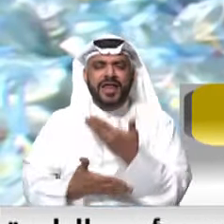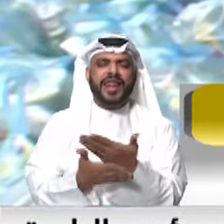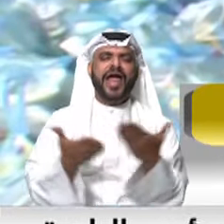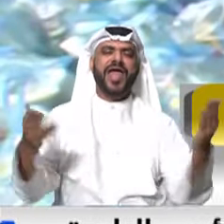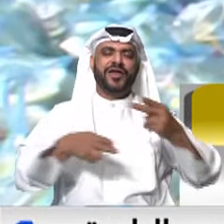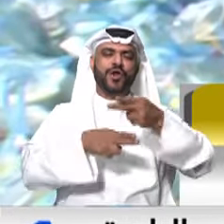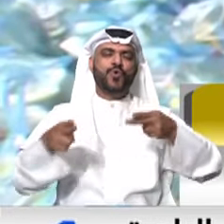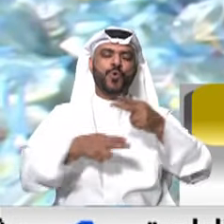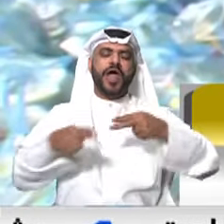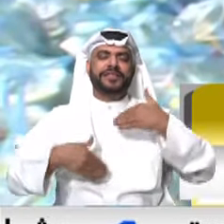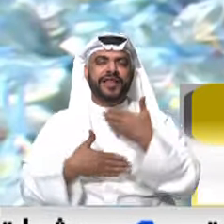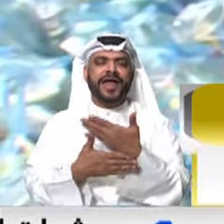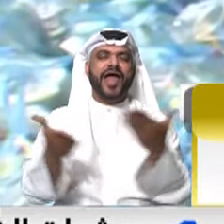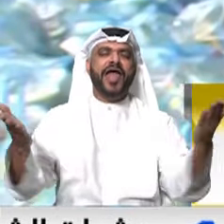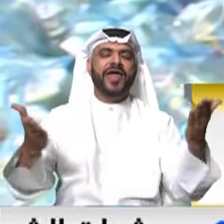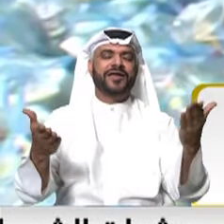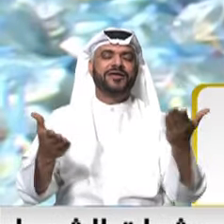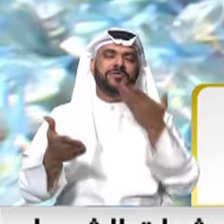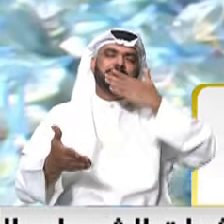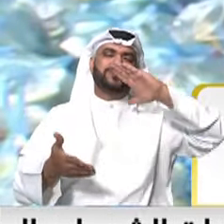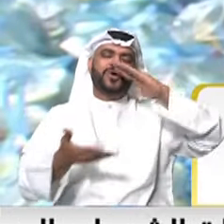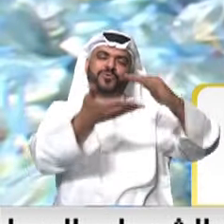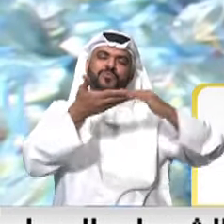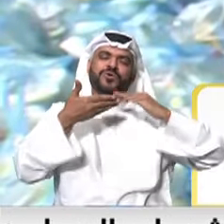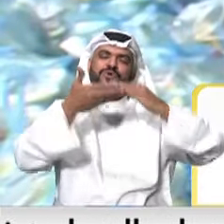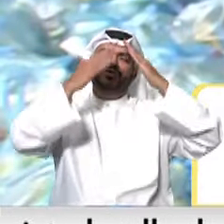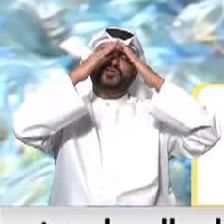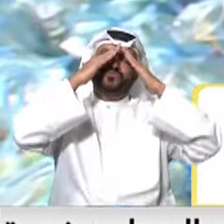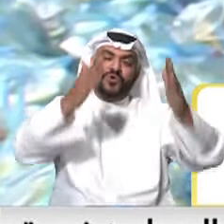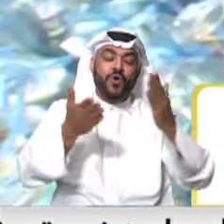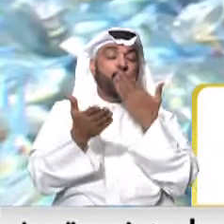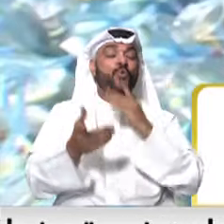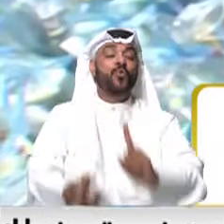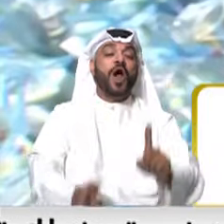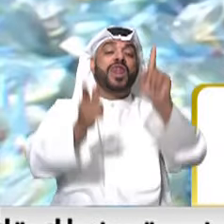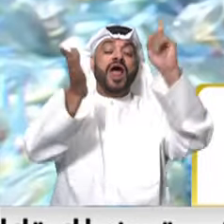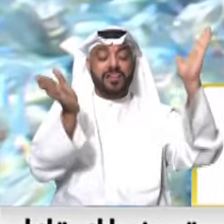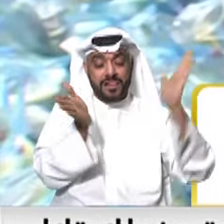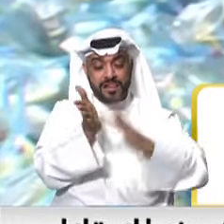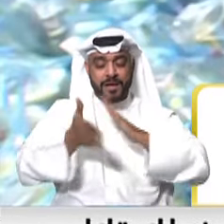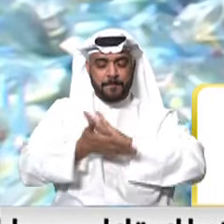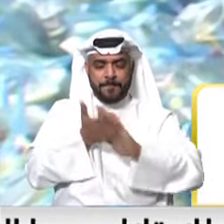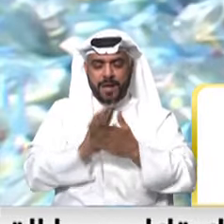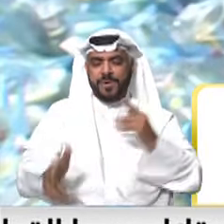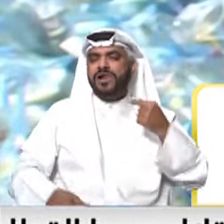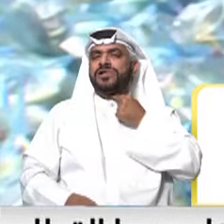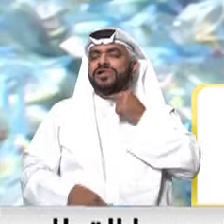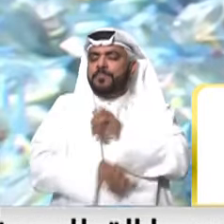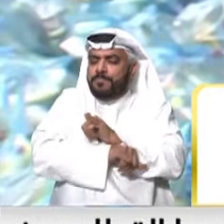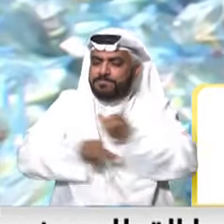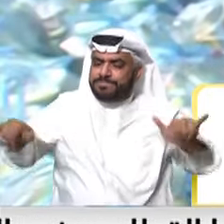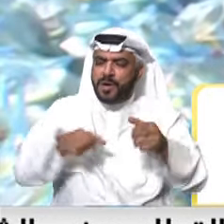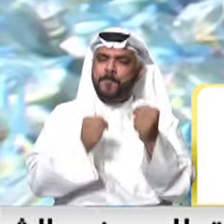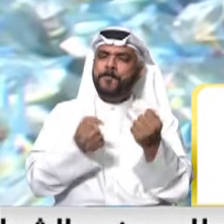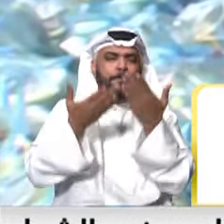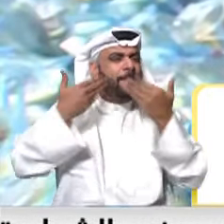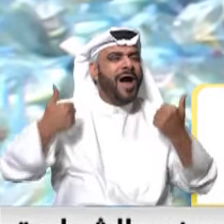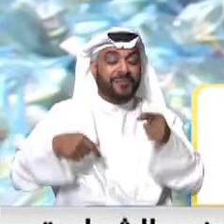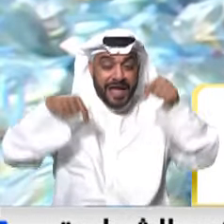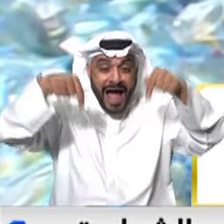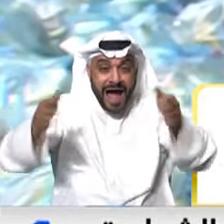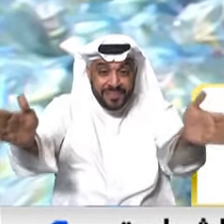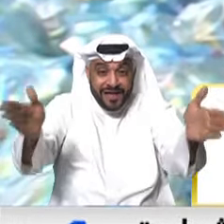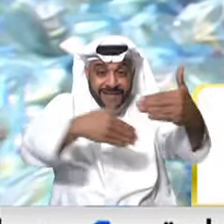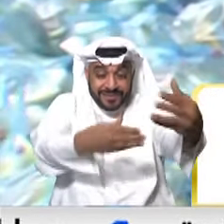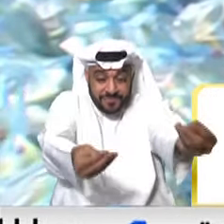أهل الخير كتير كتير بتفرج علينا، لأنه إحنا ما معانا مثلا رأس مال نشتري والإشي غالي كتير، فهيك يعني بنفرح فيها وبننبسط